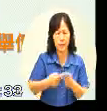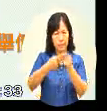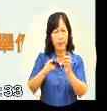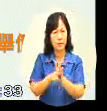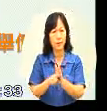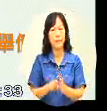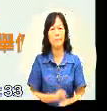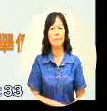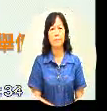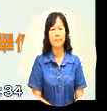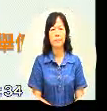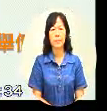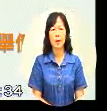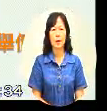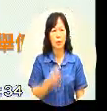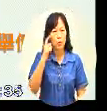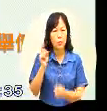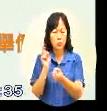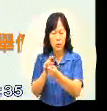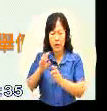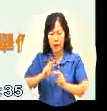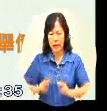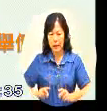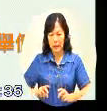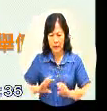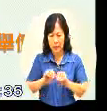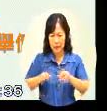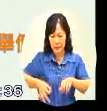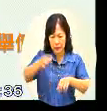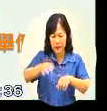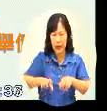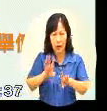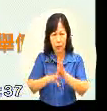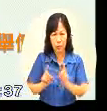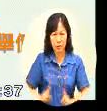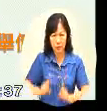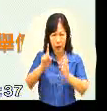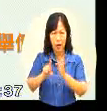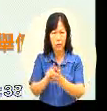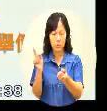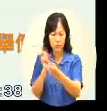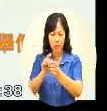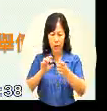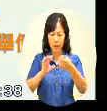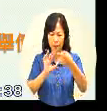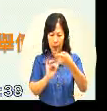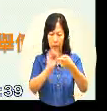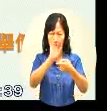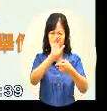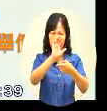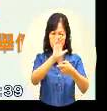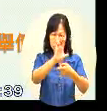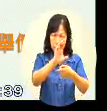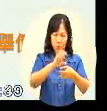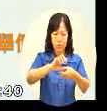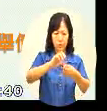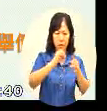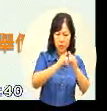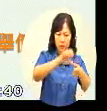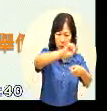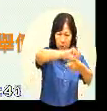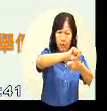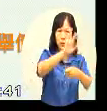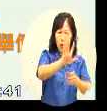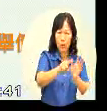你必谈调高地价税呢，结果呢就是对90%的市民征税哦。第